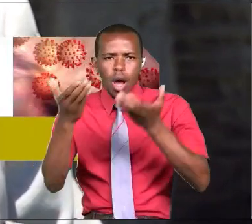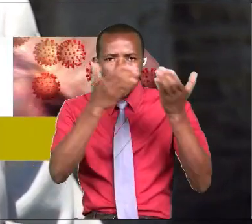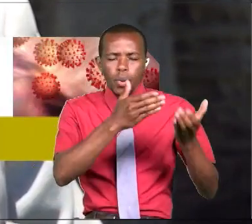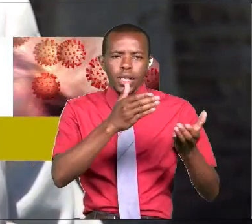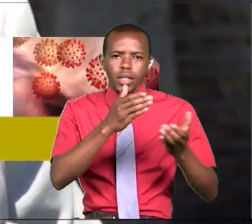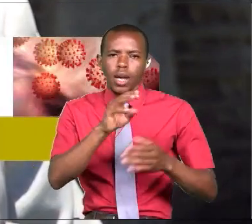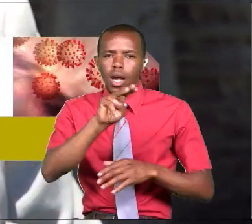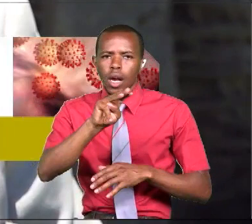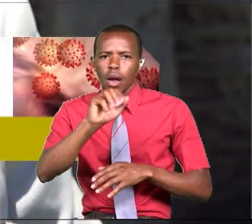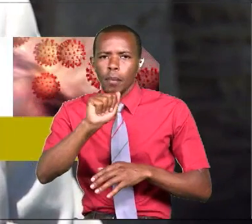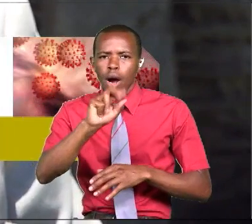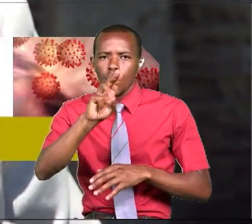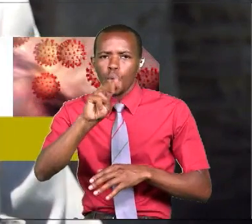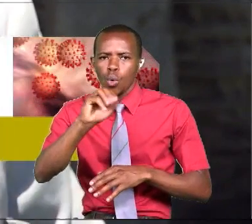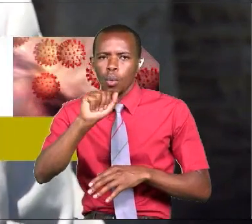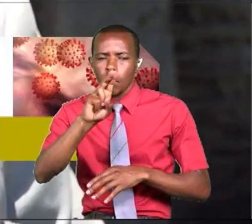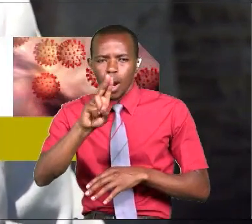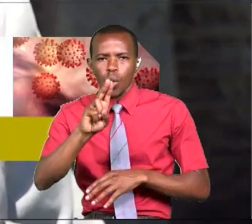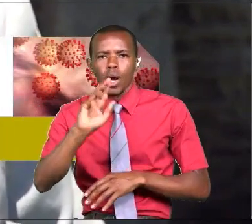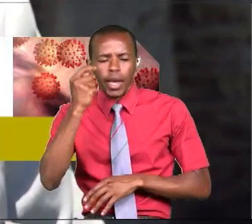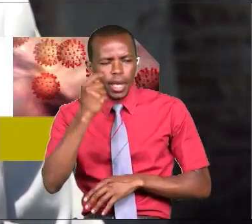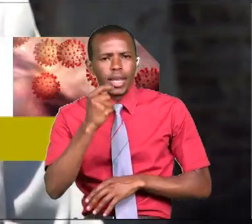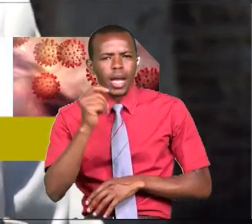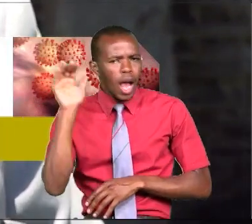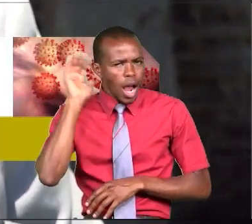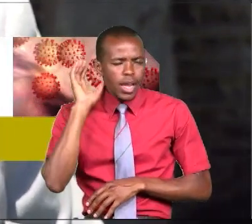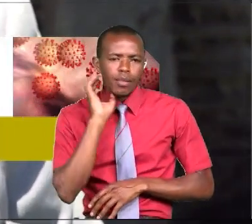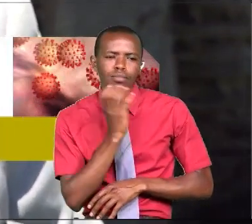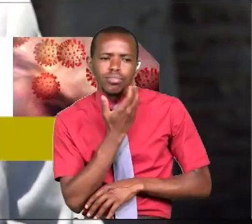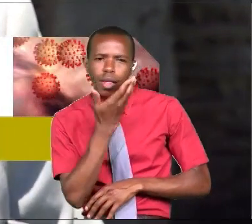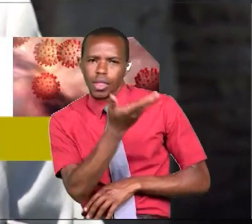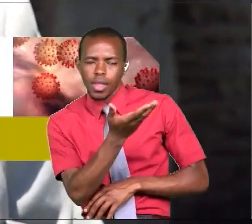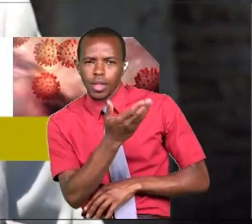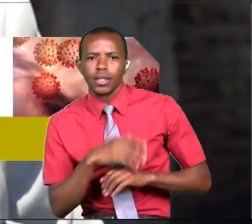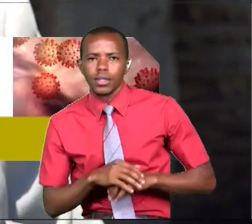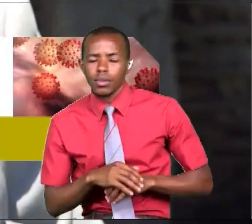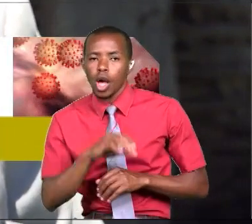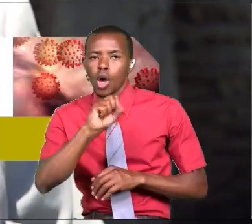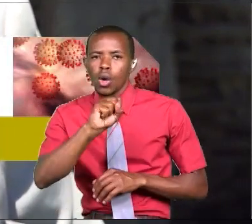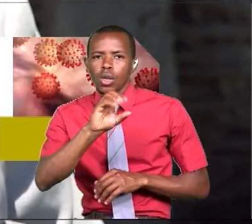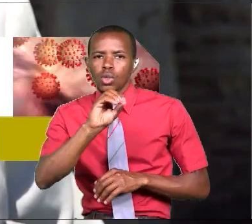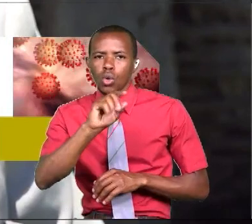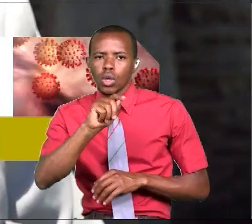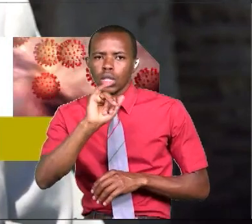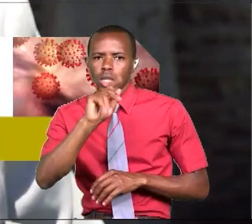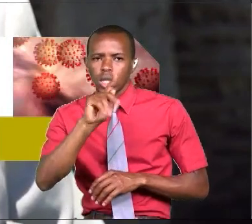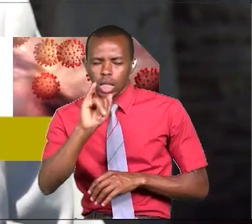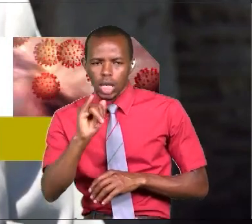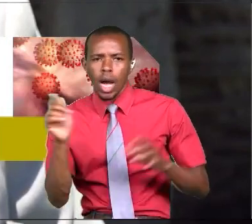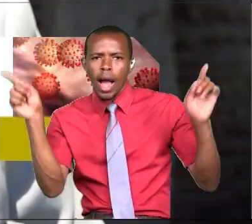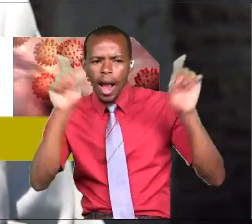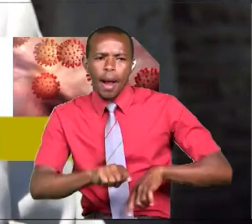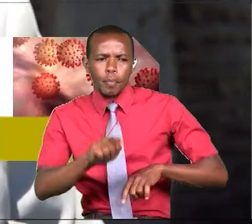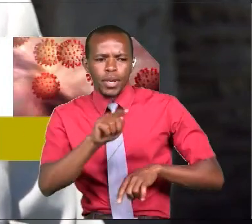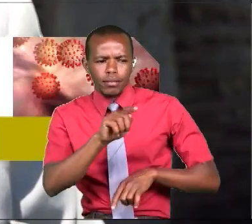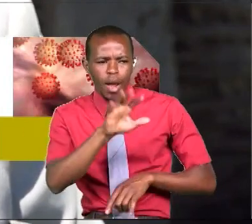Kenyatta tumesikia yeye yuko hapa Kericho, hata ameonekana huko Sotiki. Sasa nyinyi kwa macho mkimpata